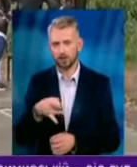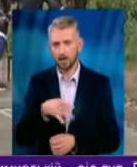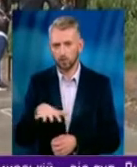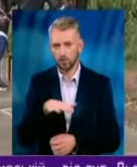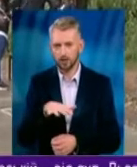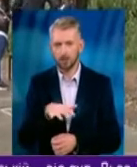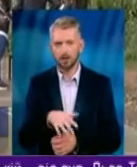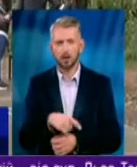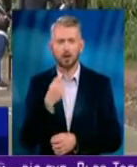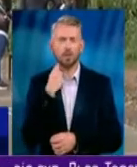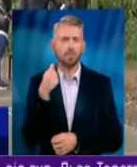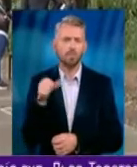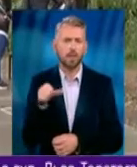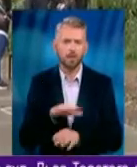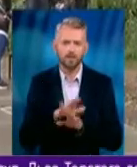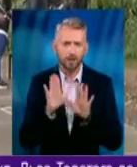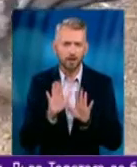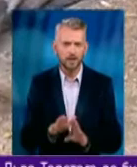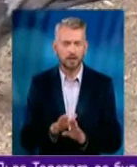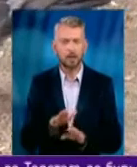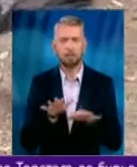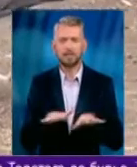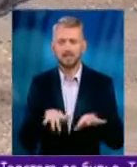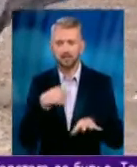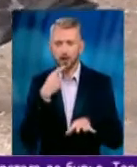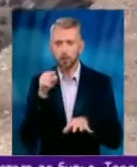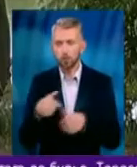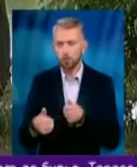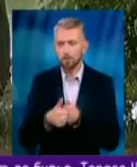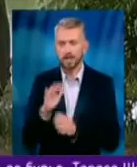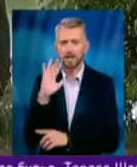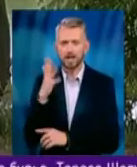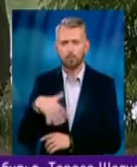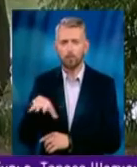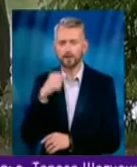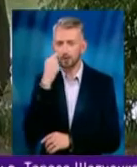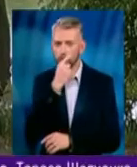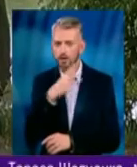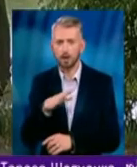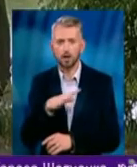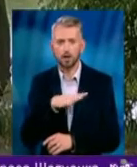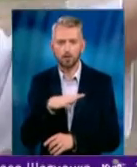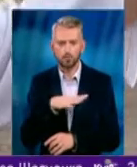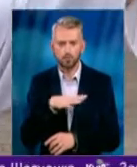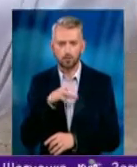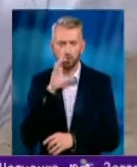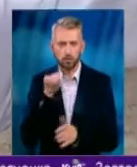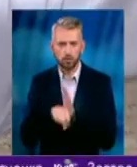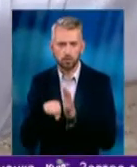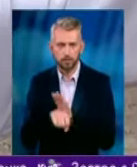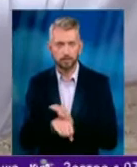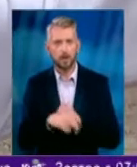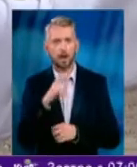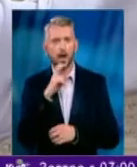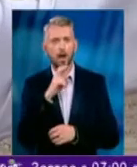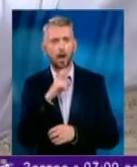Та й не наливайками єдиними. Місцеві кажуть, ось тут, під деревами, у всіх на очах була шкуродерня. Кафе було чуть